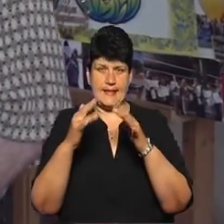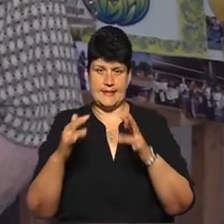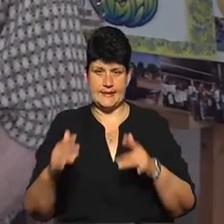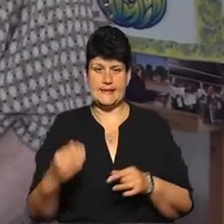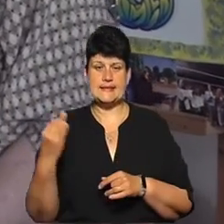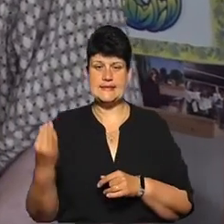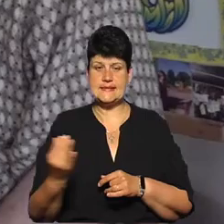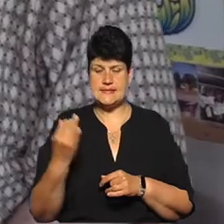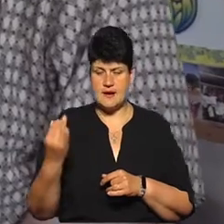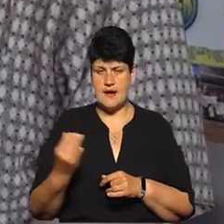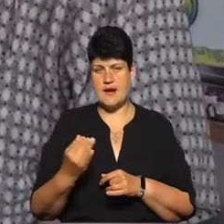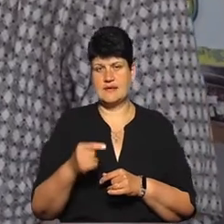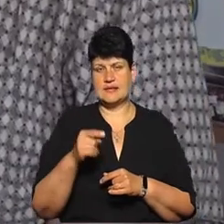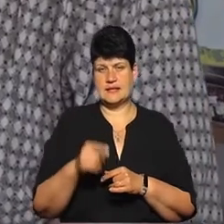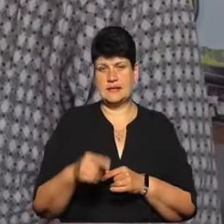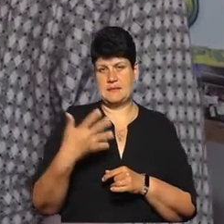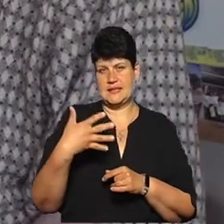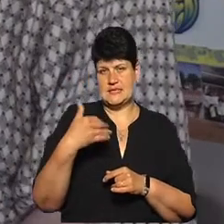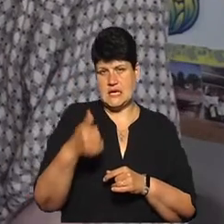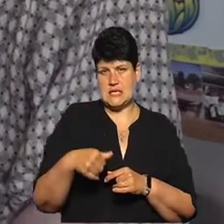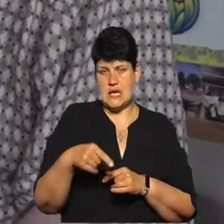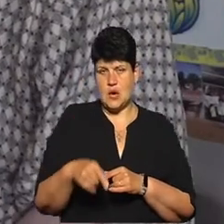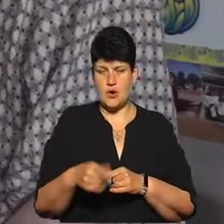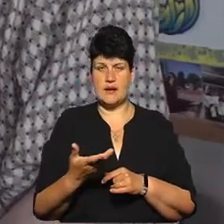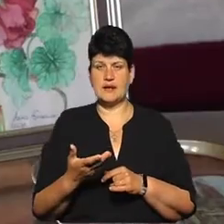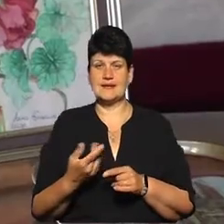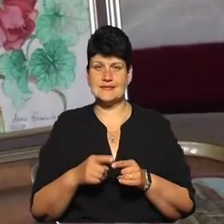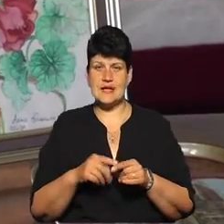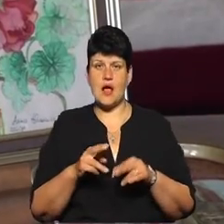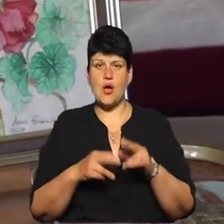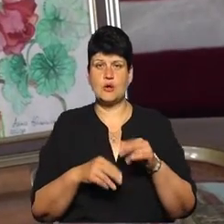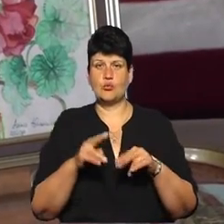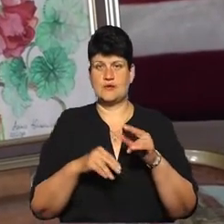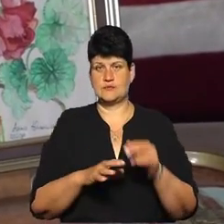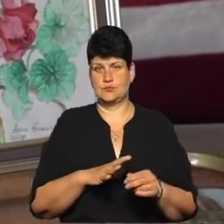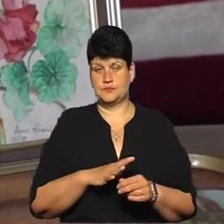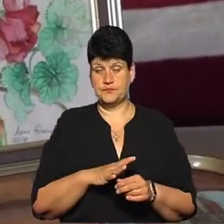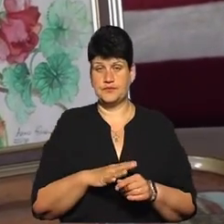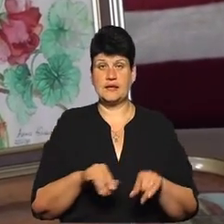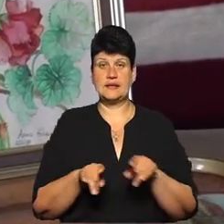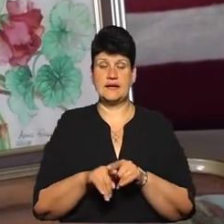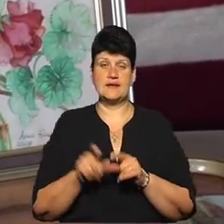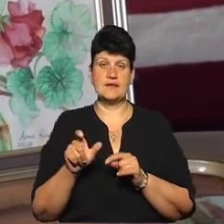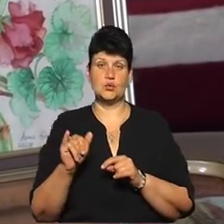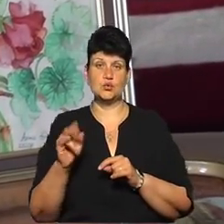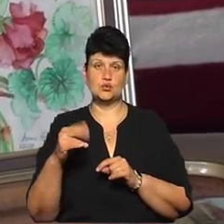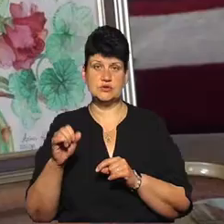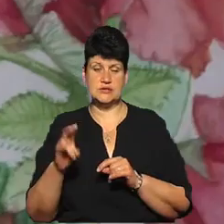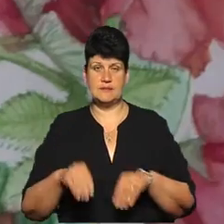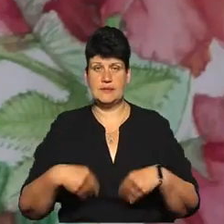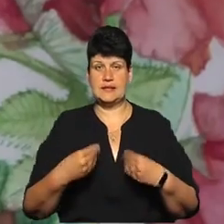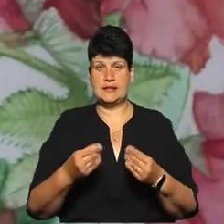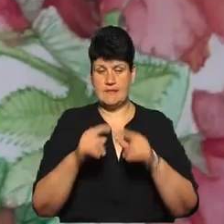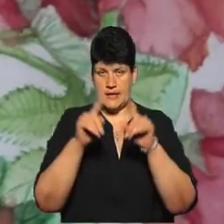дуже ліхтар, такий 50-х років, який якраз будувалося. Також Євген Удін передав на аукціон